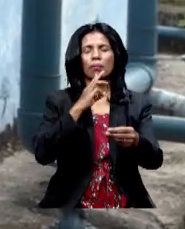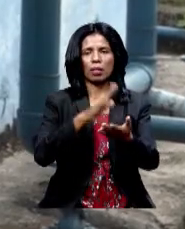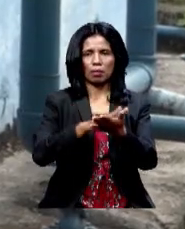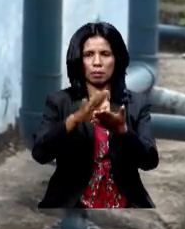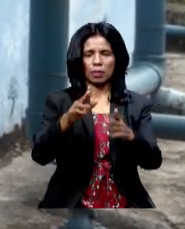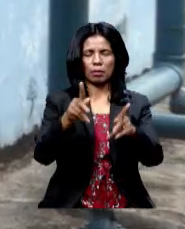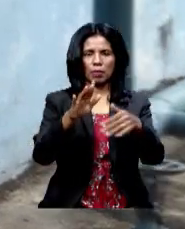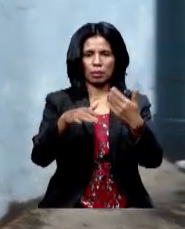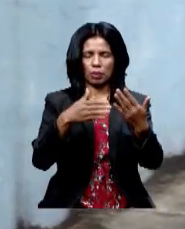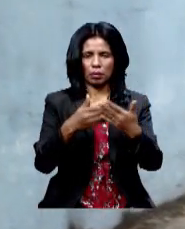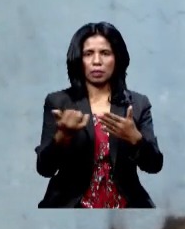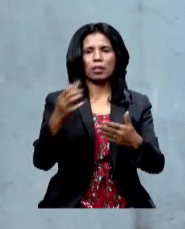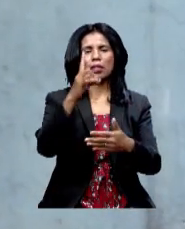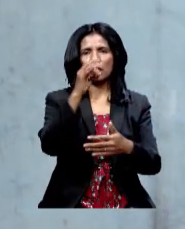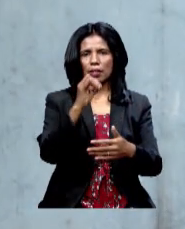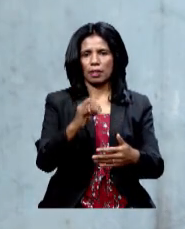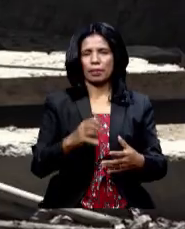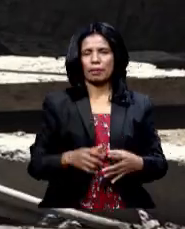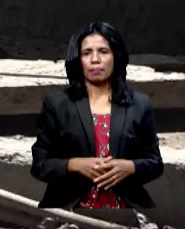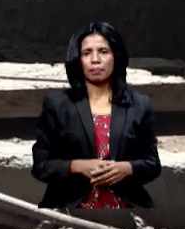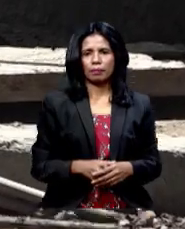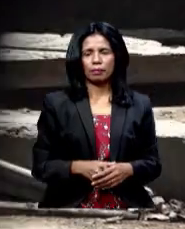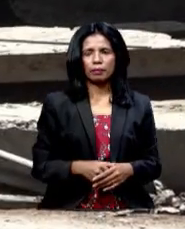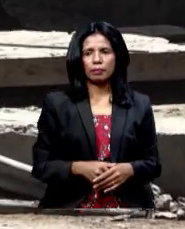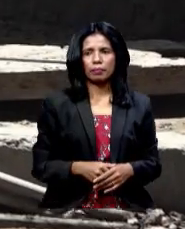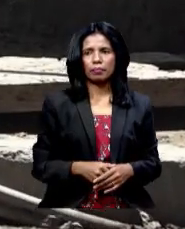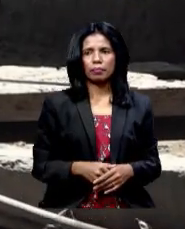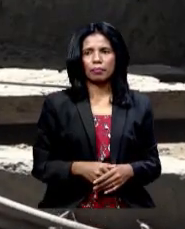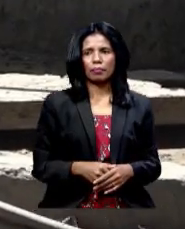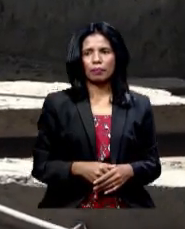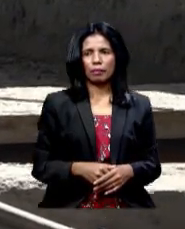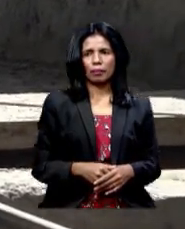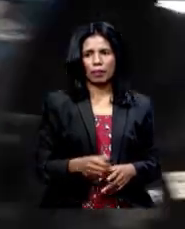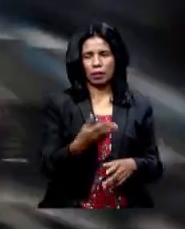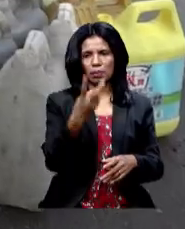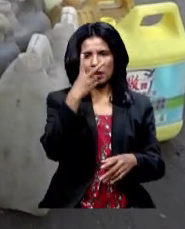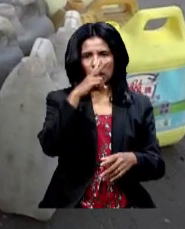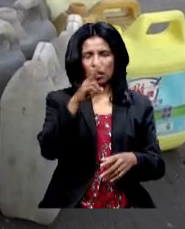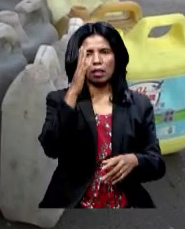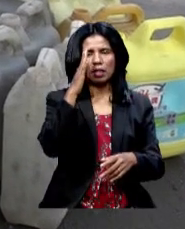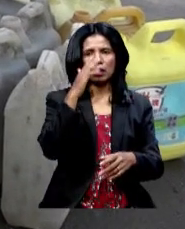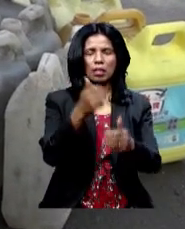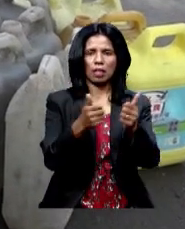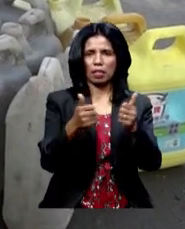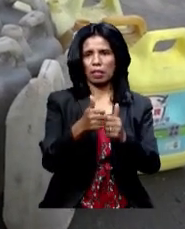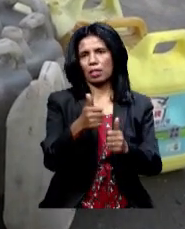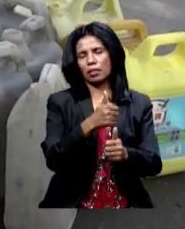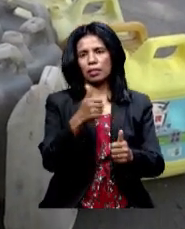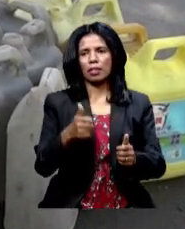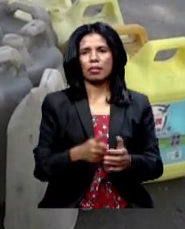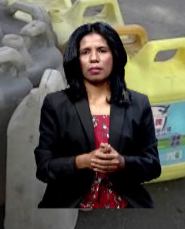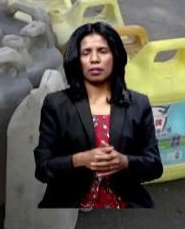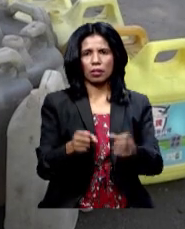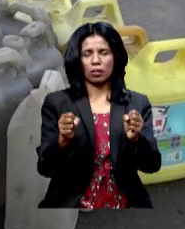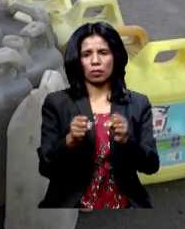ba komunidade sira iha kapital Dili. Tembo sira parece kala tene lili wane sa ba ale ya balu ba suku balu